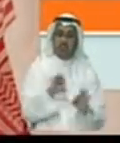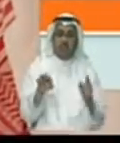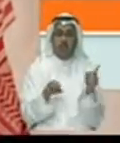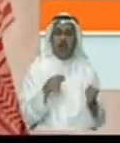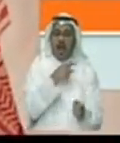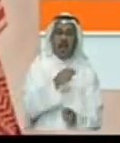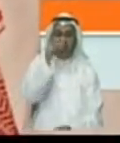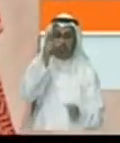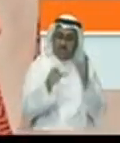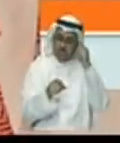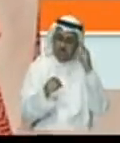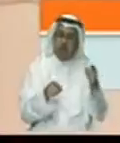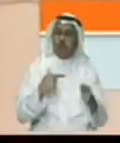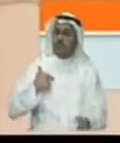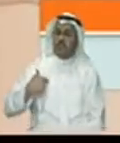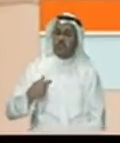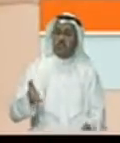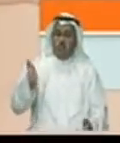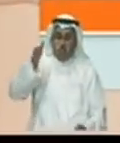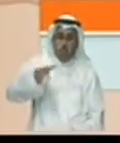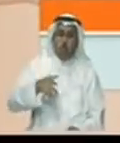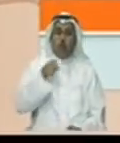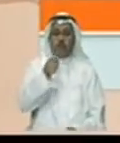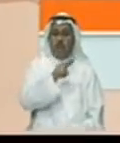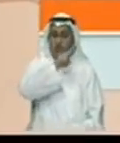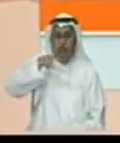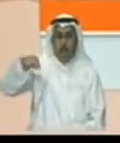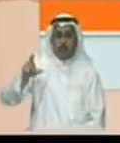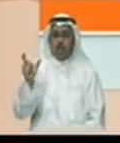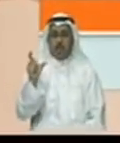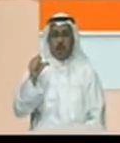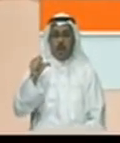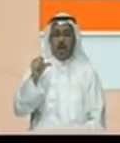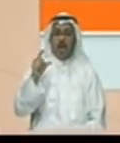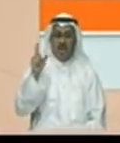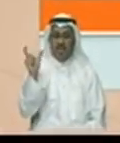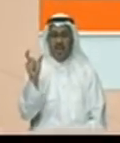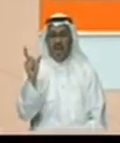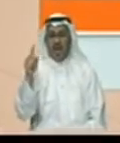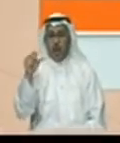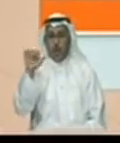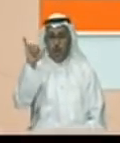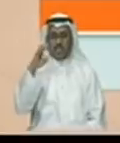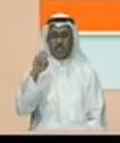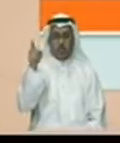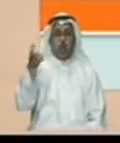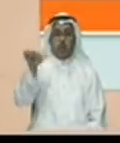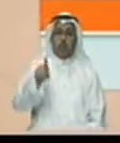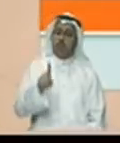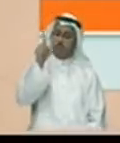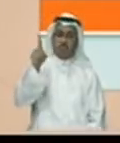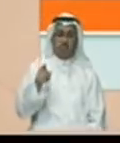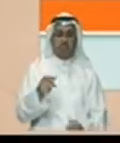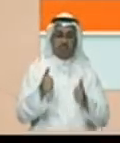الحياة الشخصية للإنسان وبيئته من خلال 40 عملا فنيا، حيث أبدع الفنان في تصوير فنه ليبقى